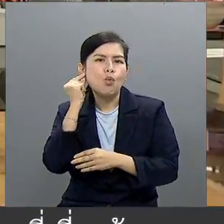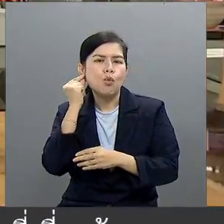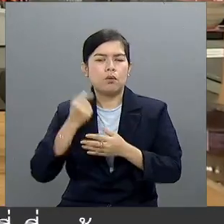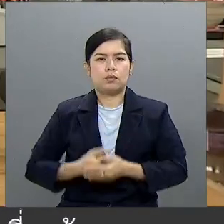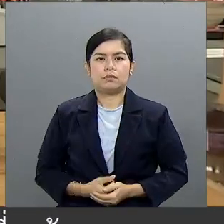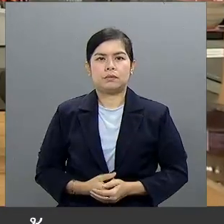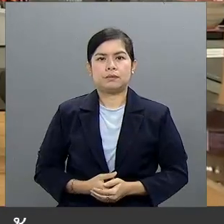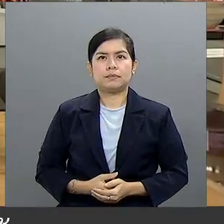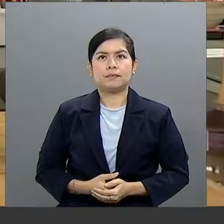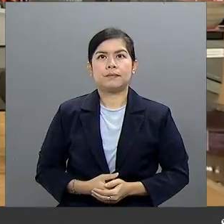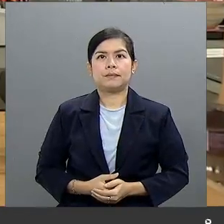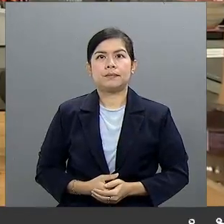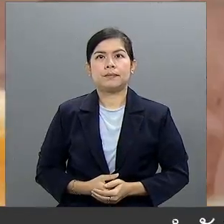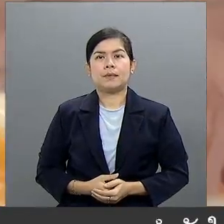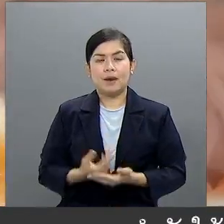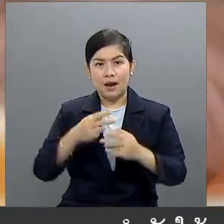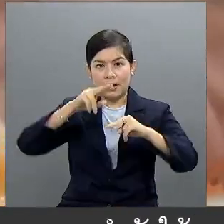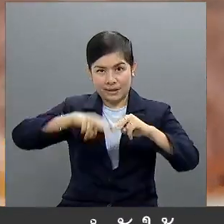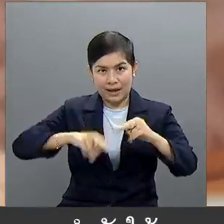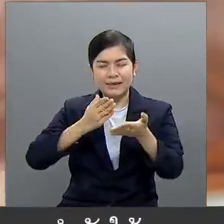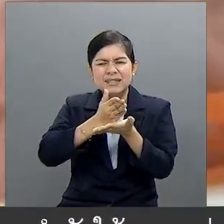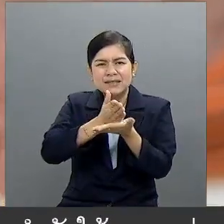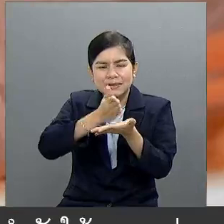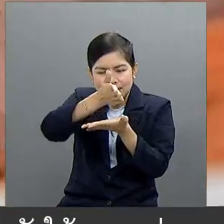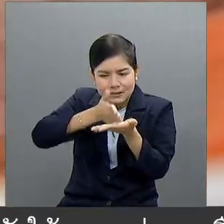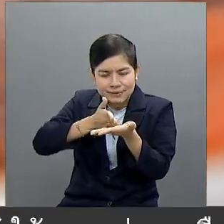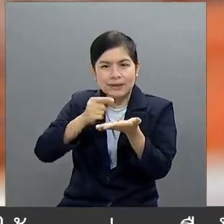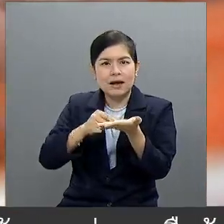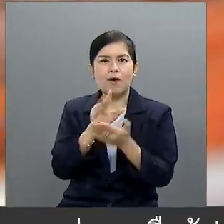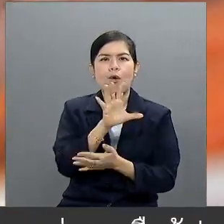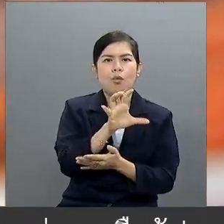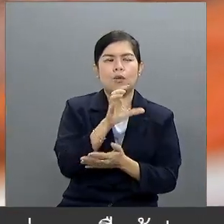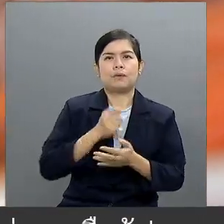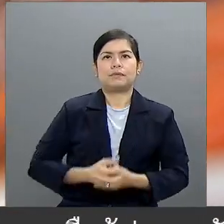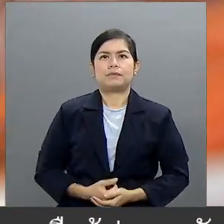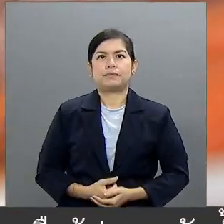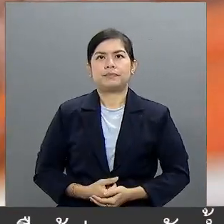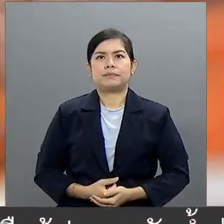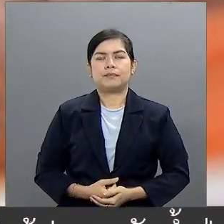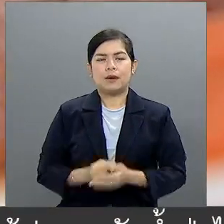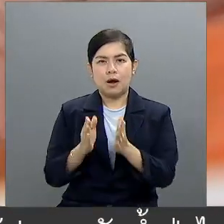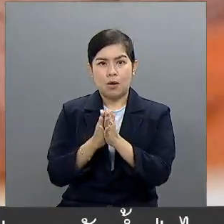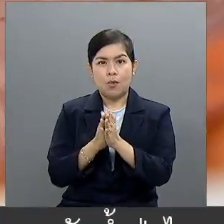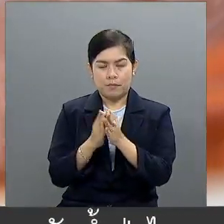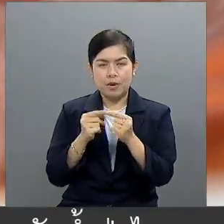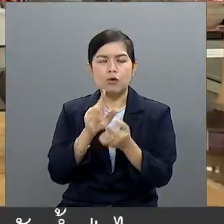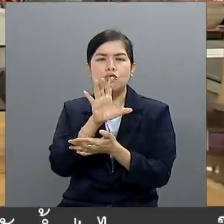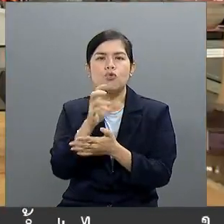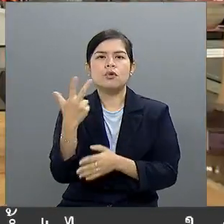พี่วาจะใส่ไข่แค่ครึ่งฟองค่ะแล้วก็ใส่กุ้งนะคะ3ตัวค่ะ